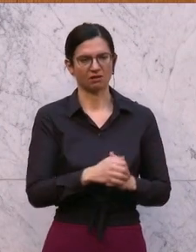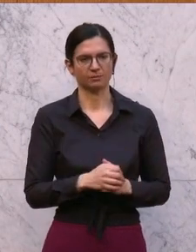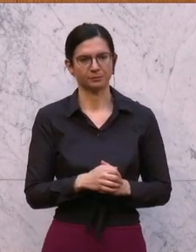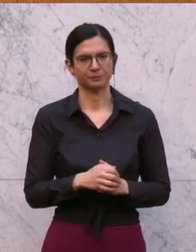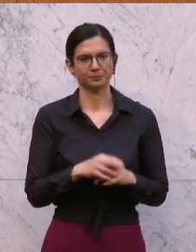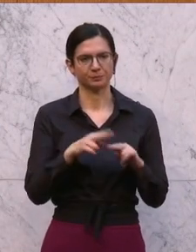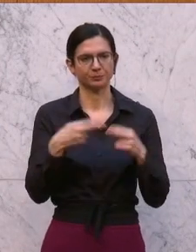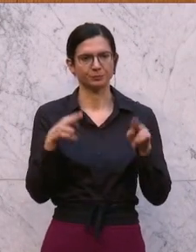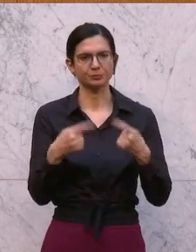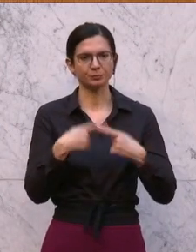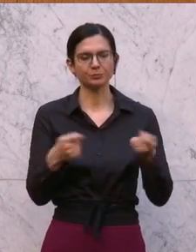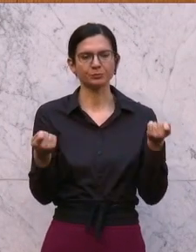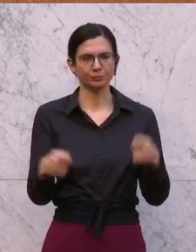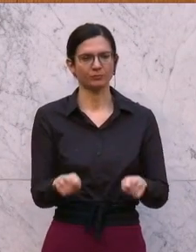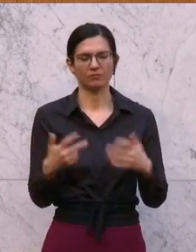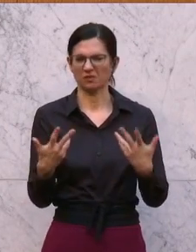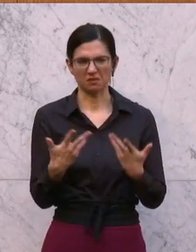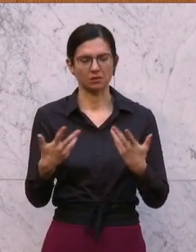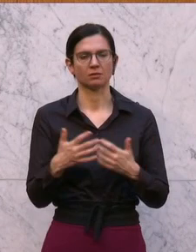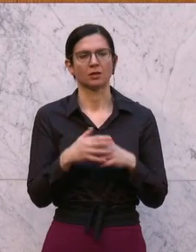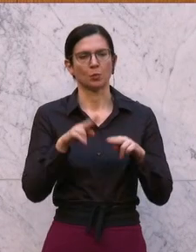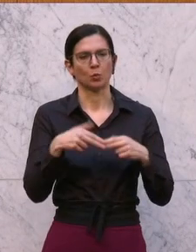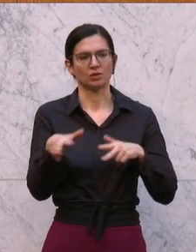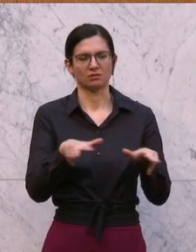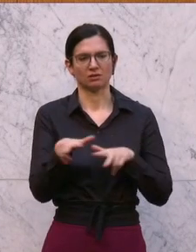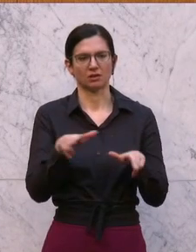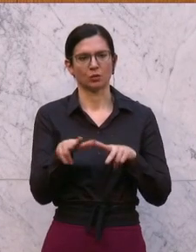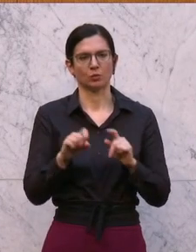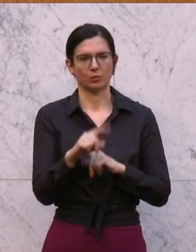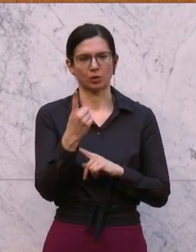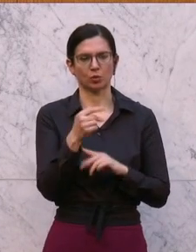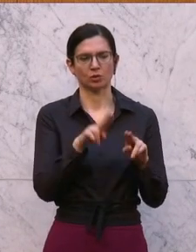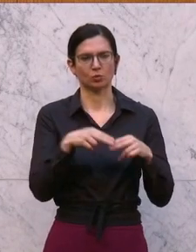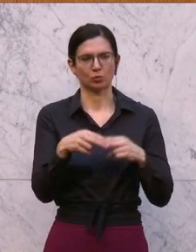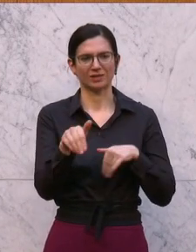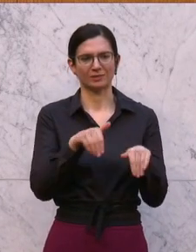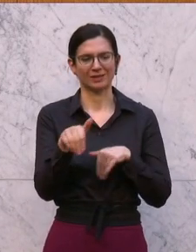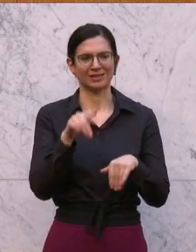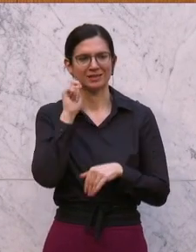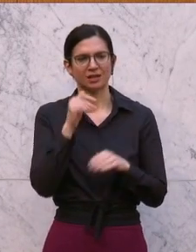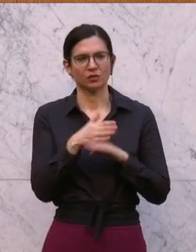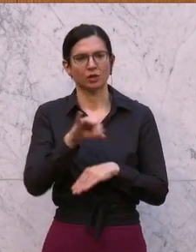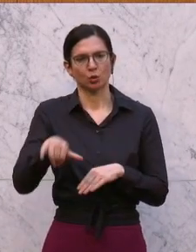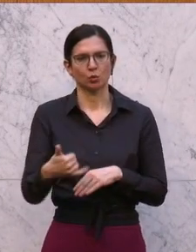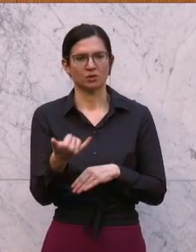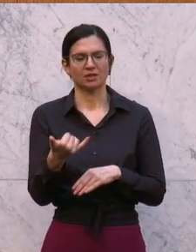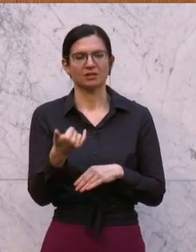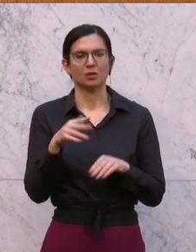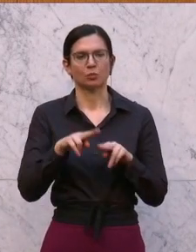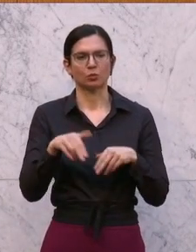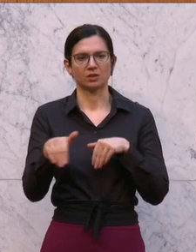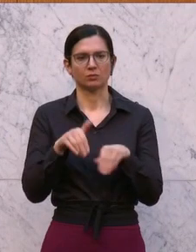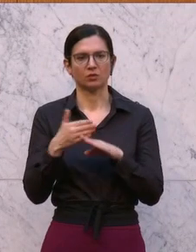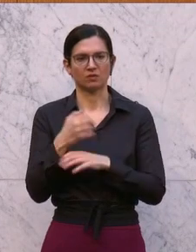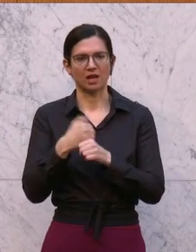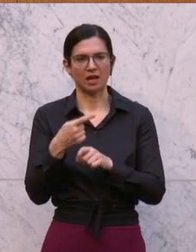Entschließungsantrag: Der Nationalrat wolle beschließen, die Bundesregierung, insbesondere die Bundesministerin für Justiz, der Bundesminister für